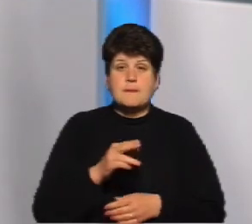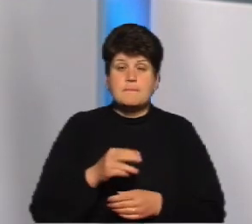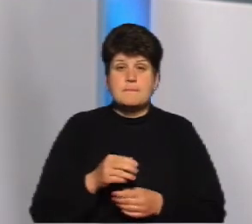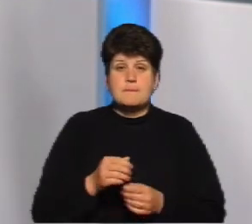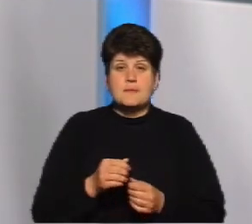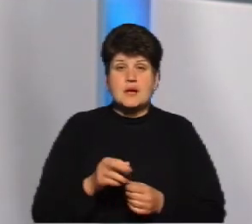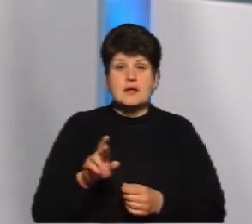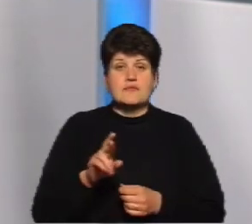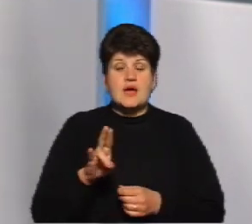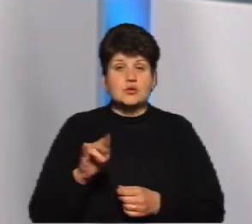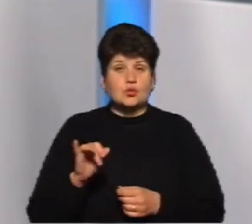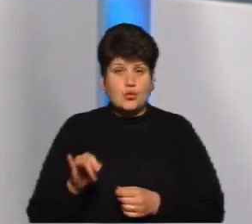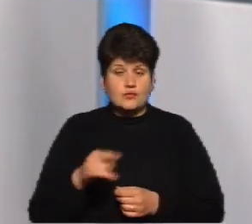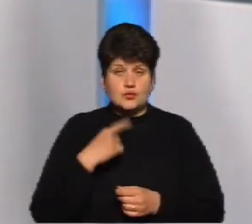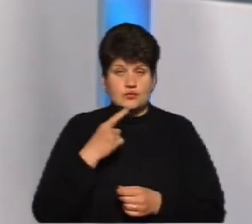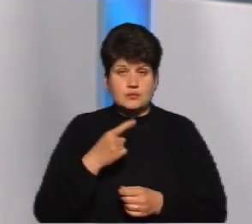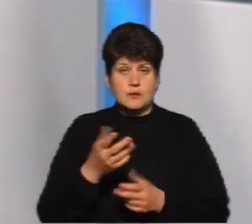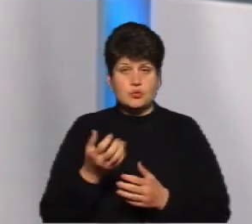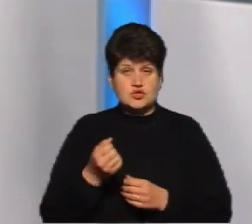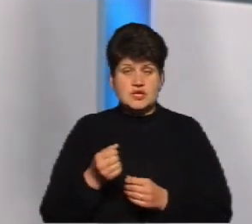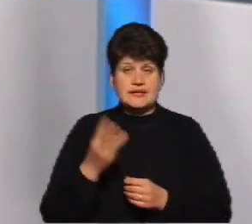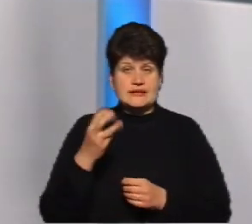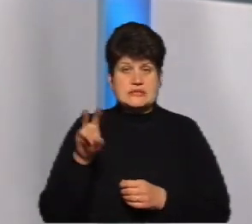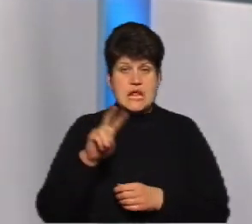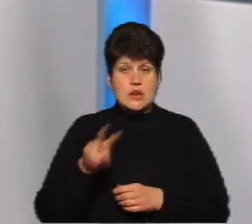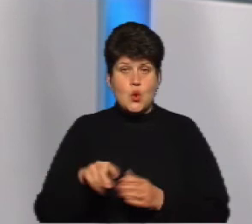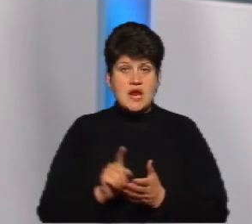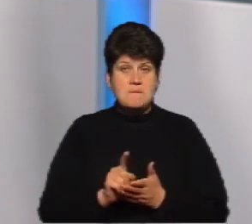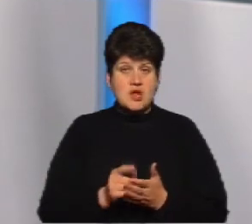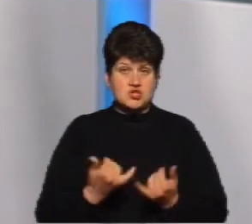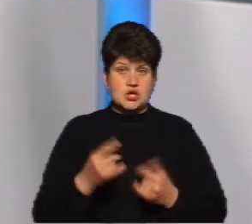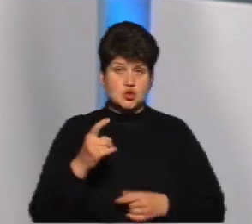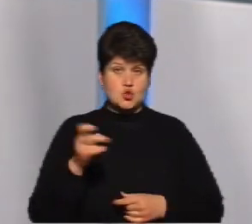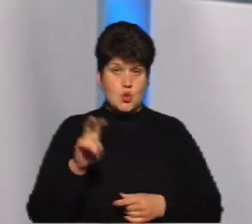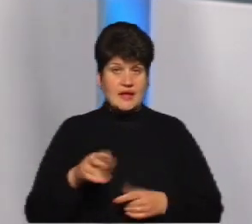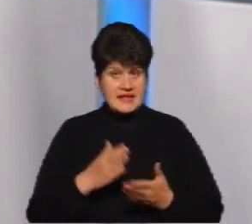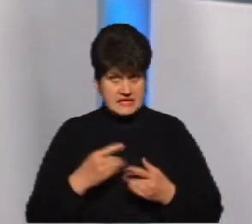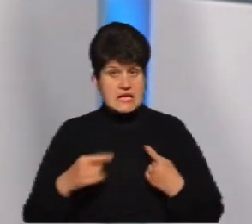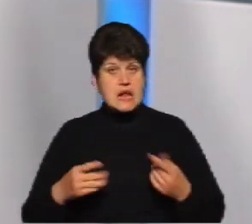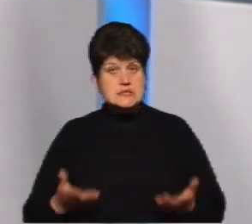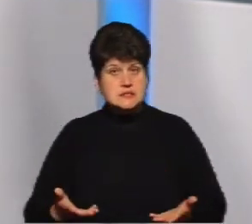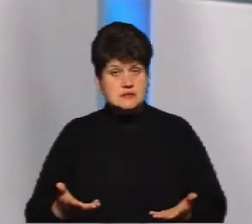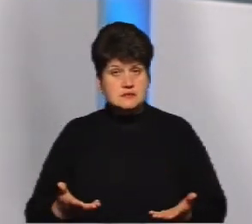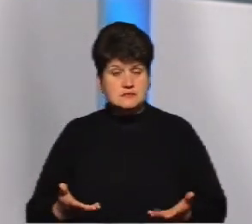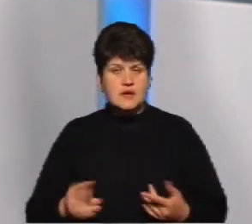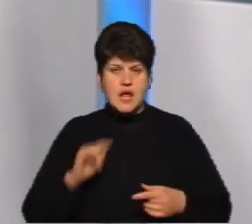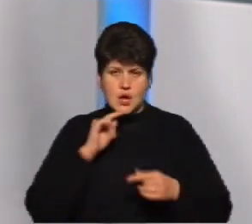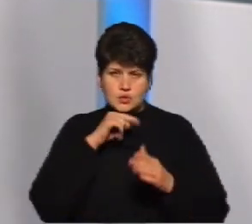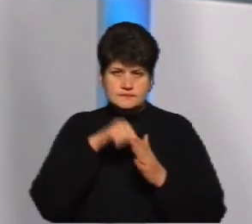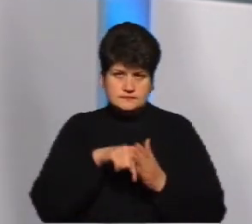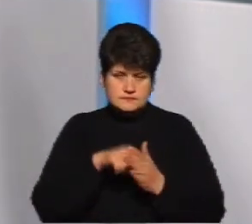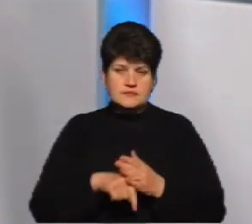отримали $300 пенсії, зараз $100, є різниця? Тобто економічний аспект